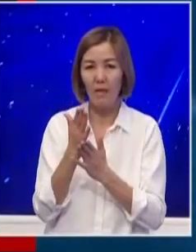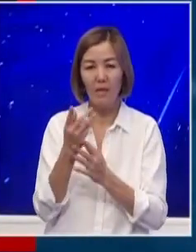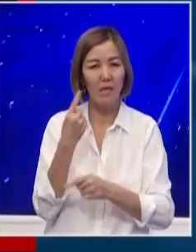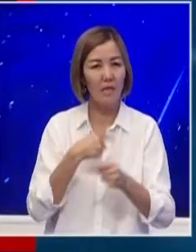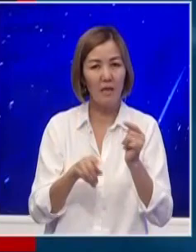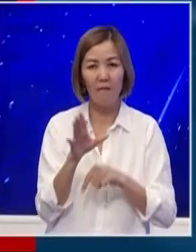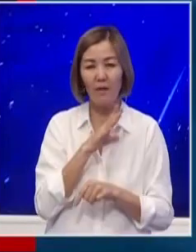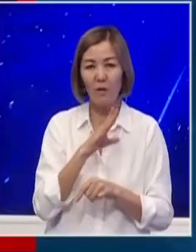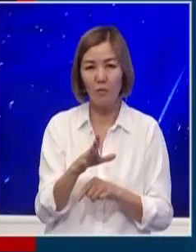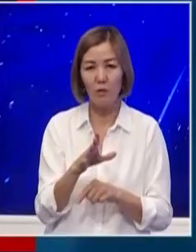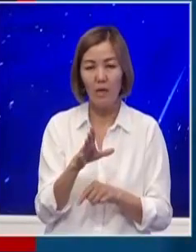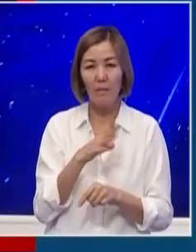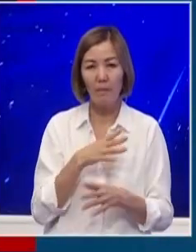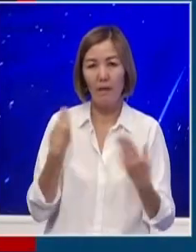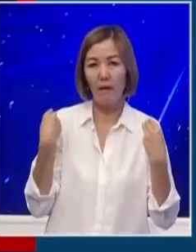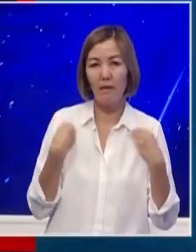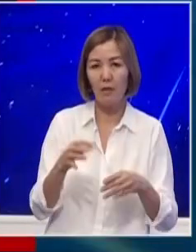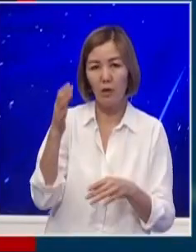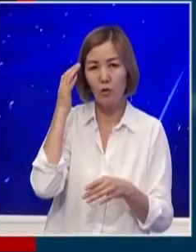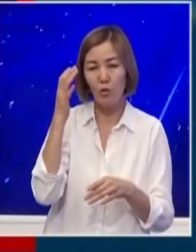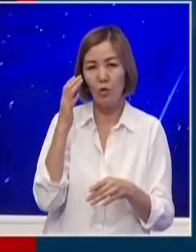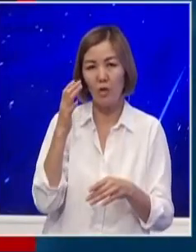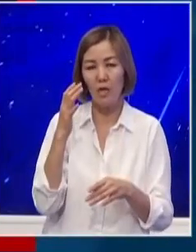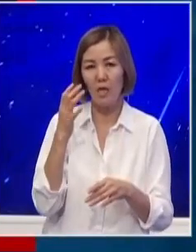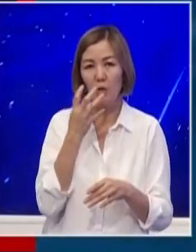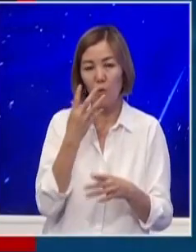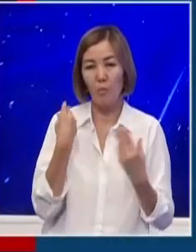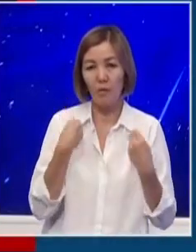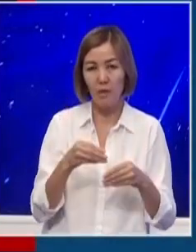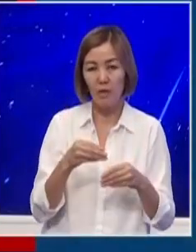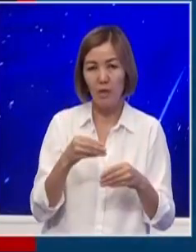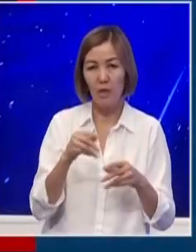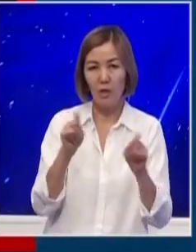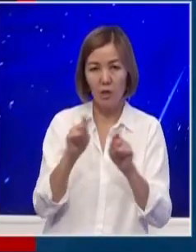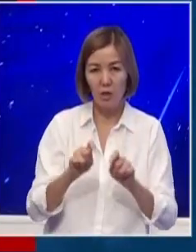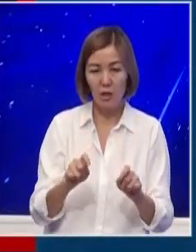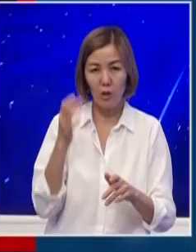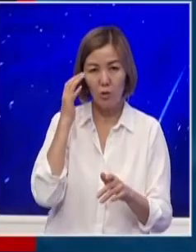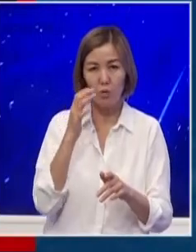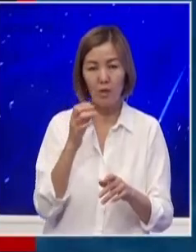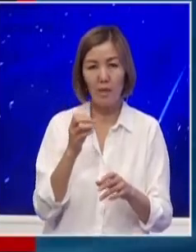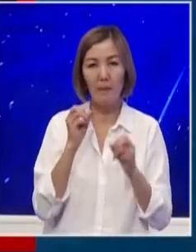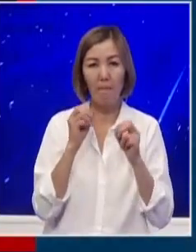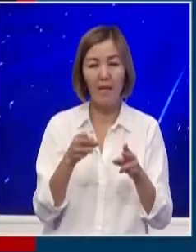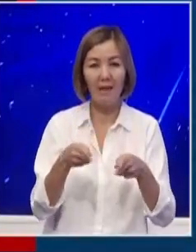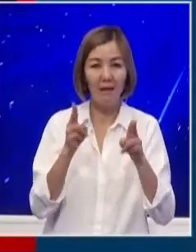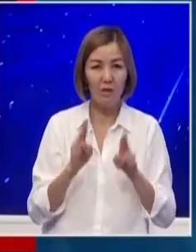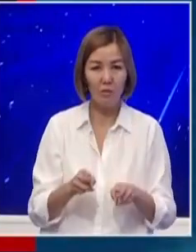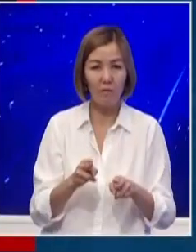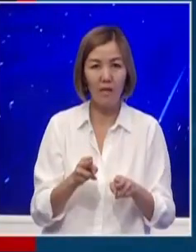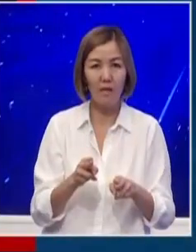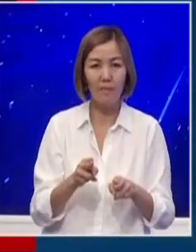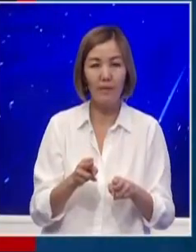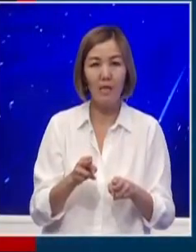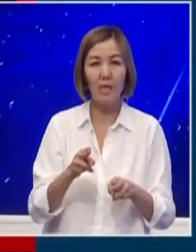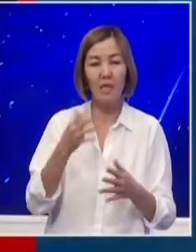до сих пор не вернулась. Была одета в черный свитер, черные джинсы и белые кроссовки. Особые приметы –